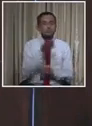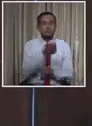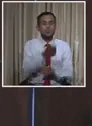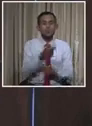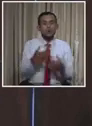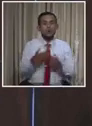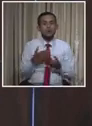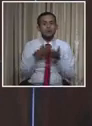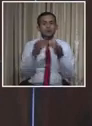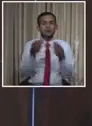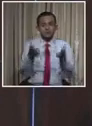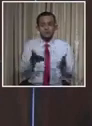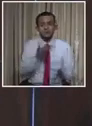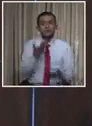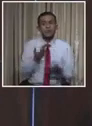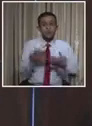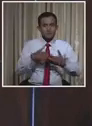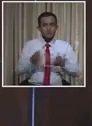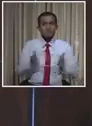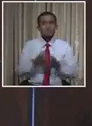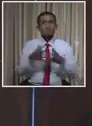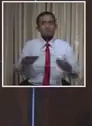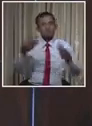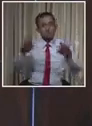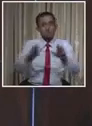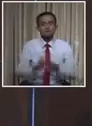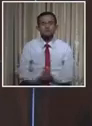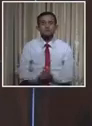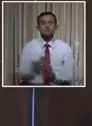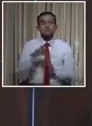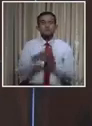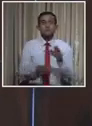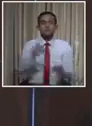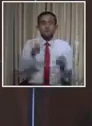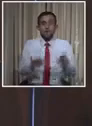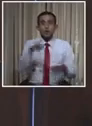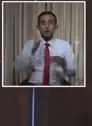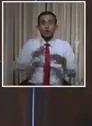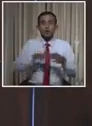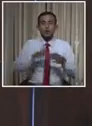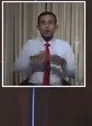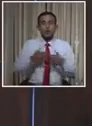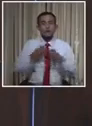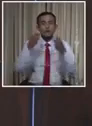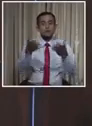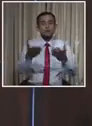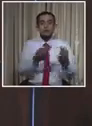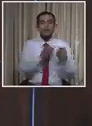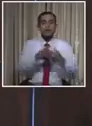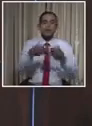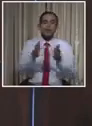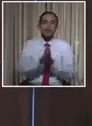අපි කරන්න පුළුවන්කම මේ තියෙන අර්බුදේ හැමුවෙත් විසඳලා තියෙනවා. ඒ නිසා මේ රටේ ජනතාවගේ ප්‍රශ්න වෙනුවෙන් අපිට කරන්න තියෙන යුතුකම්